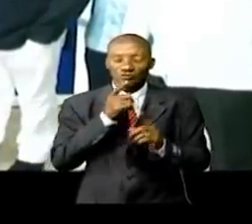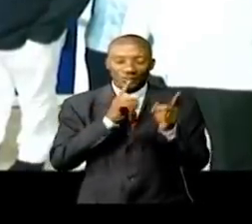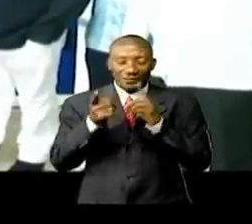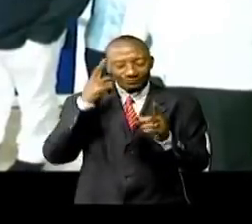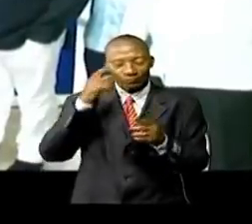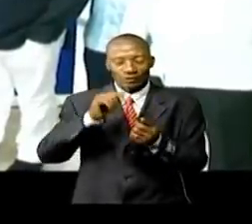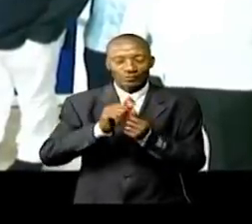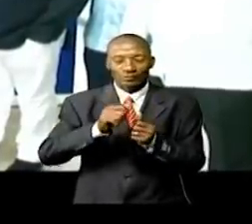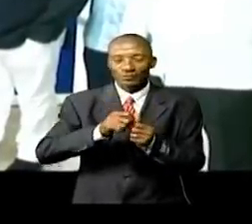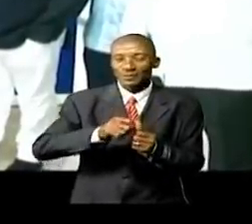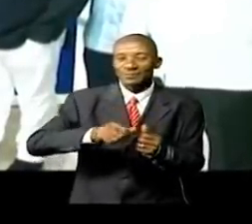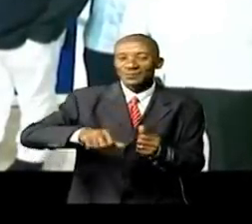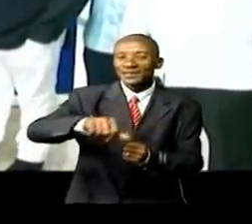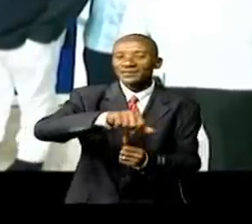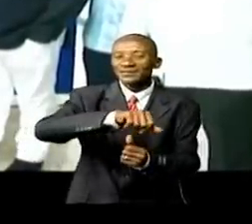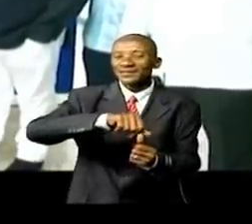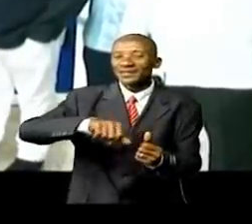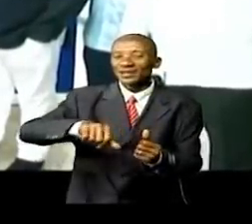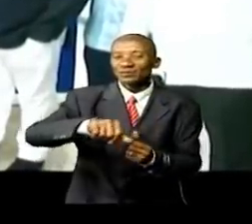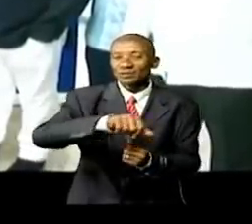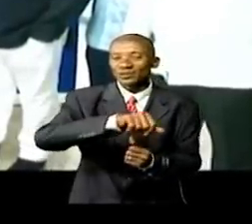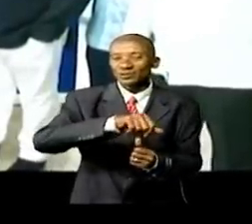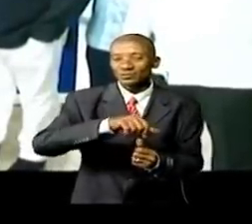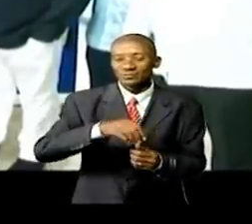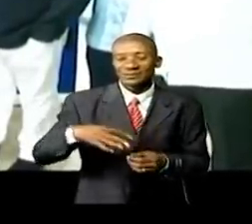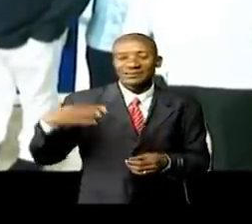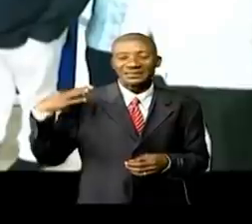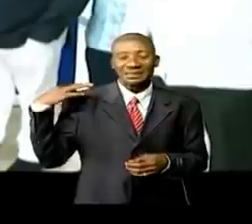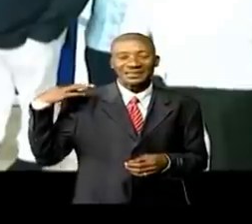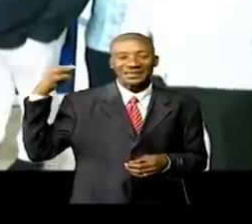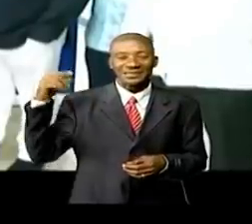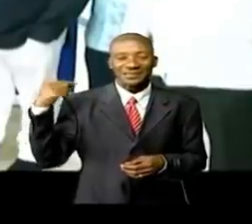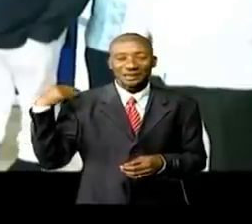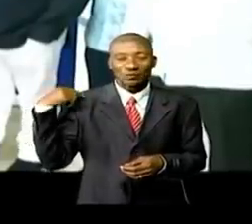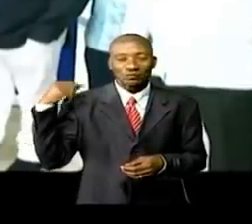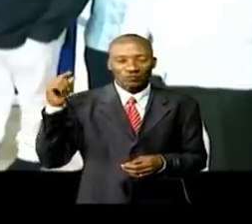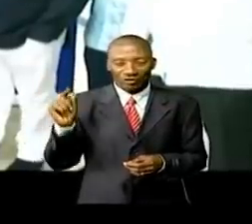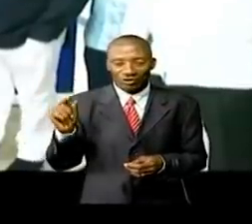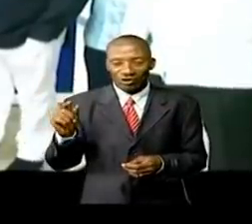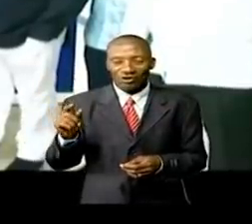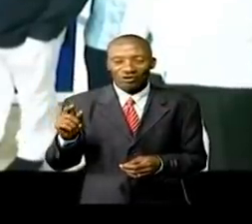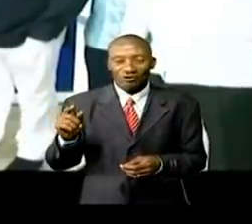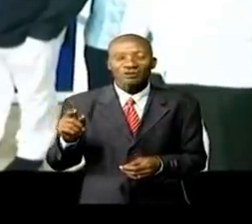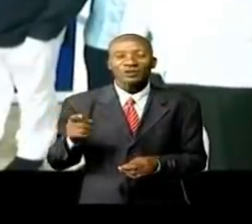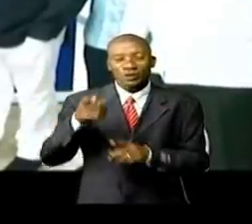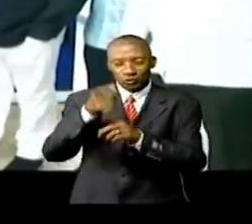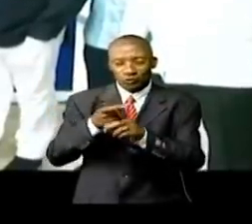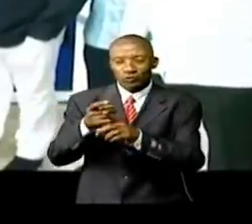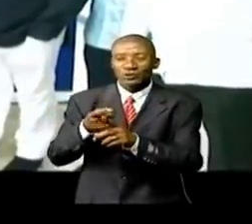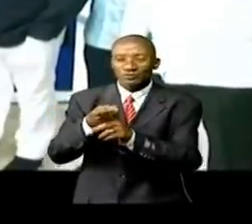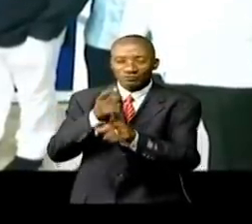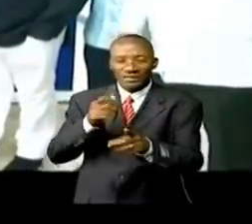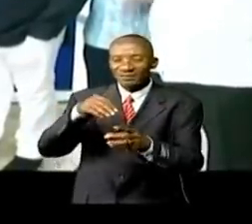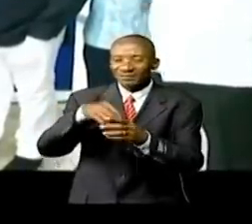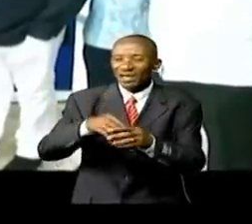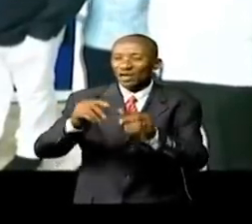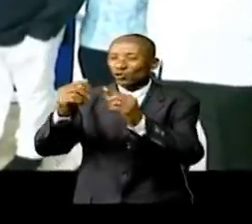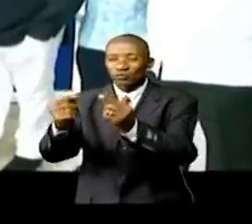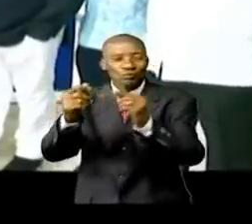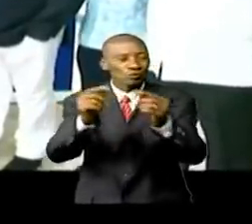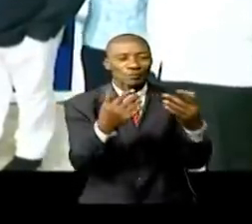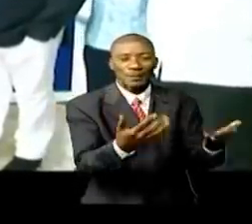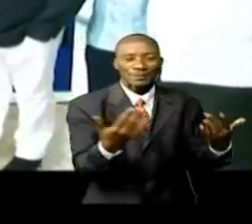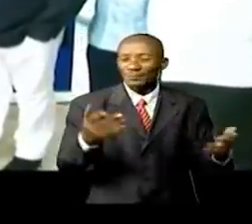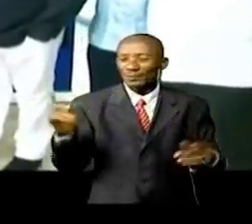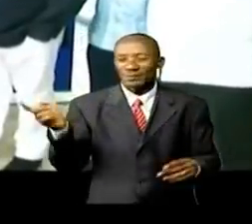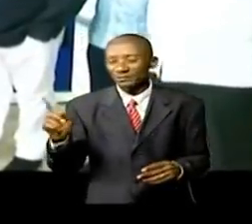ne doit pas, la candidature du gouverneur ne doit pas venir de n'importe quelle entité territoriale. Pour le moment, par exemple, le